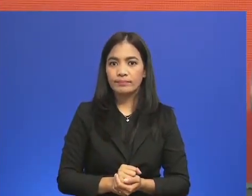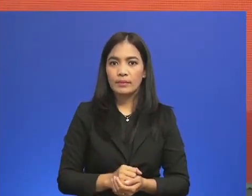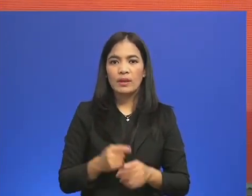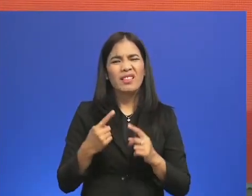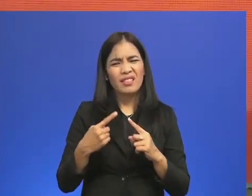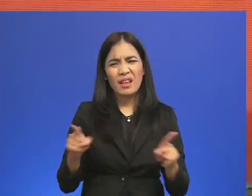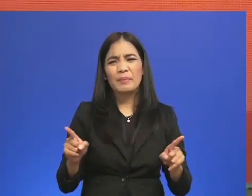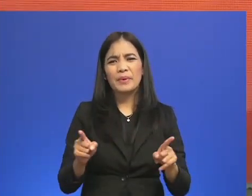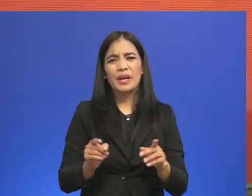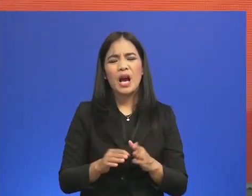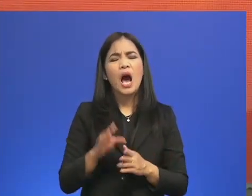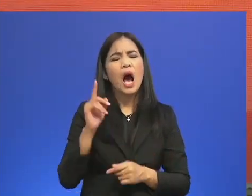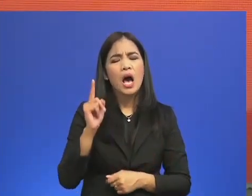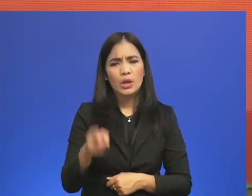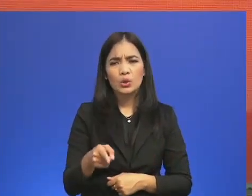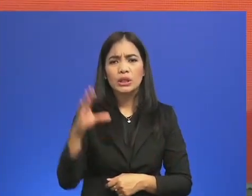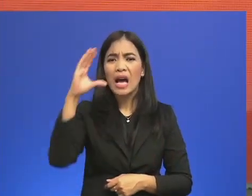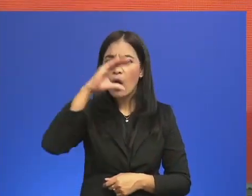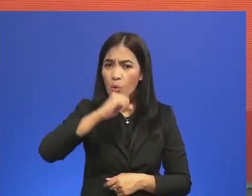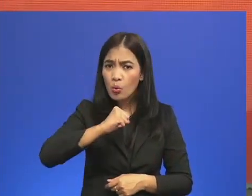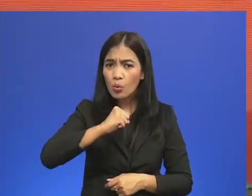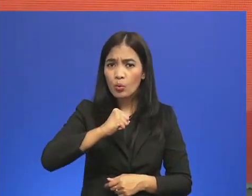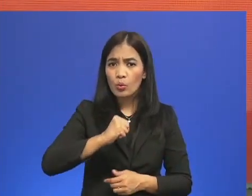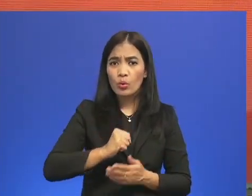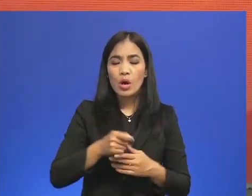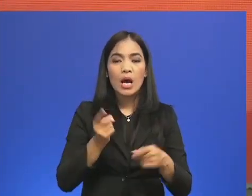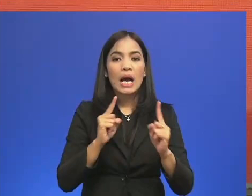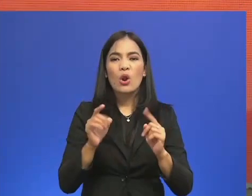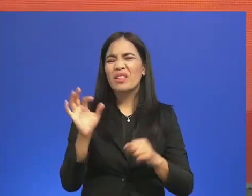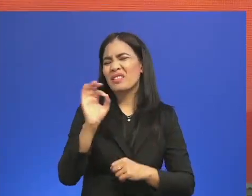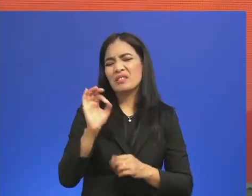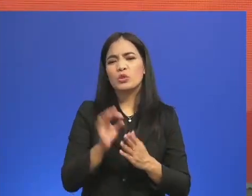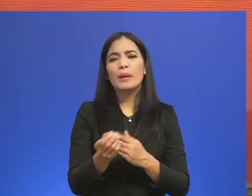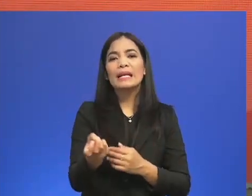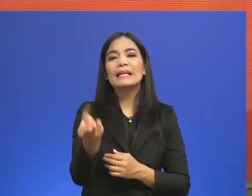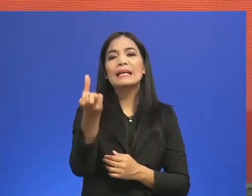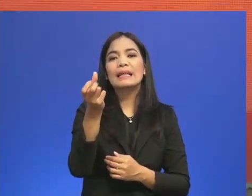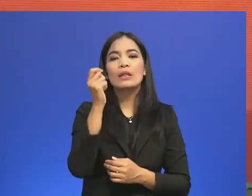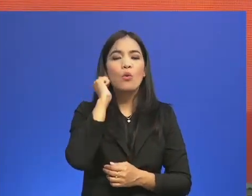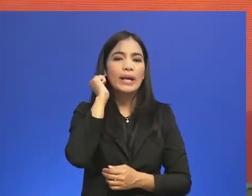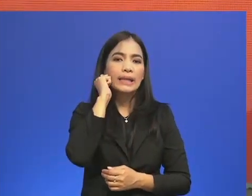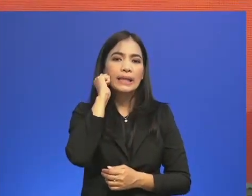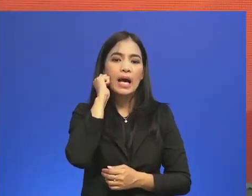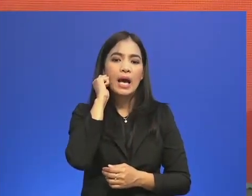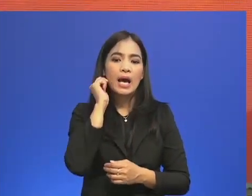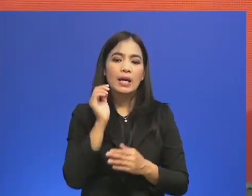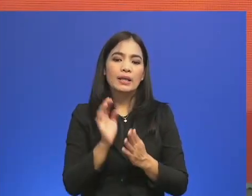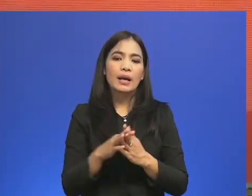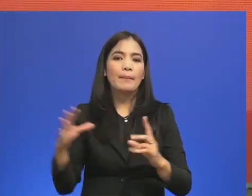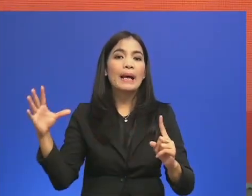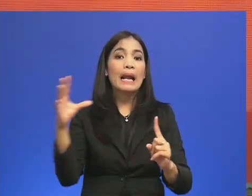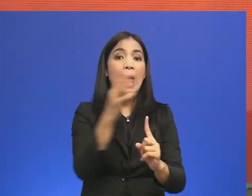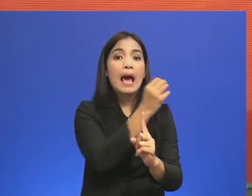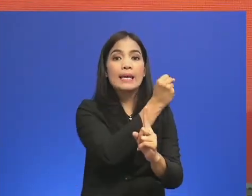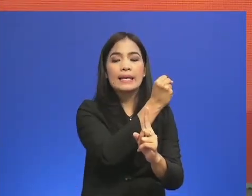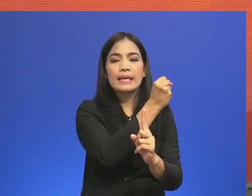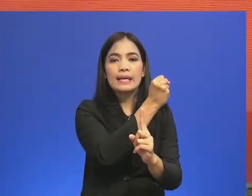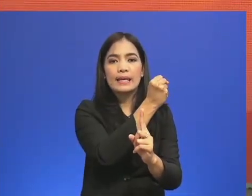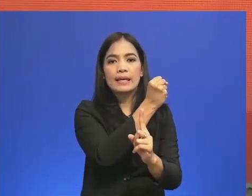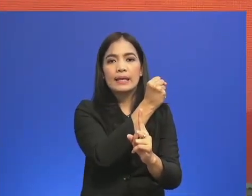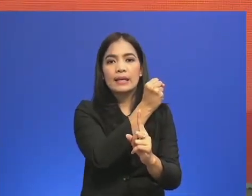Tetapi harus diakui, tidak banyak wanita yang bisa mencapai idealisme seperti itu.